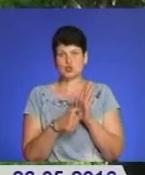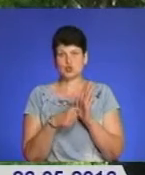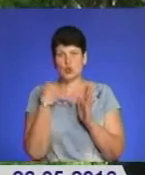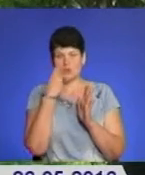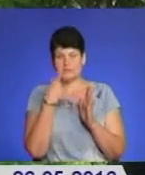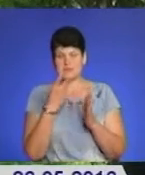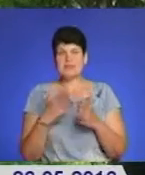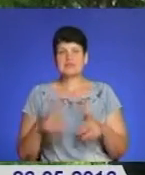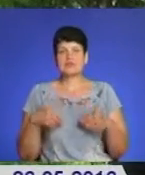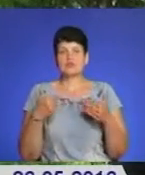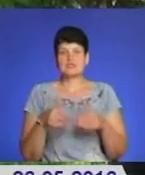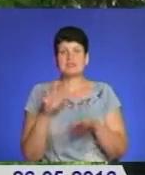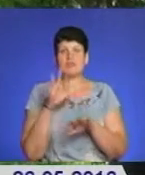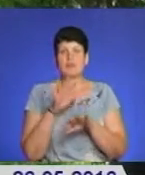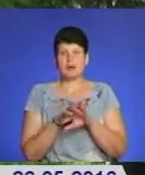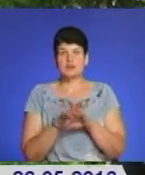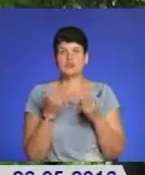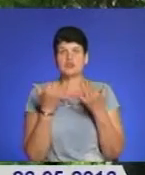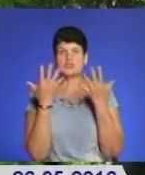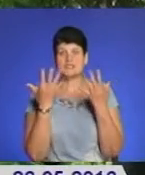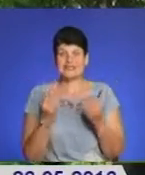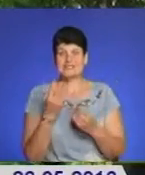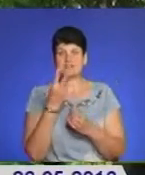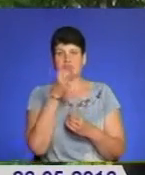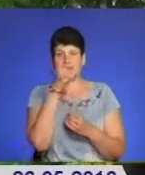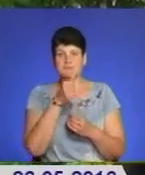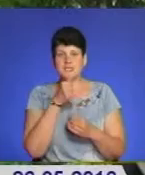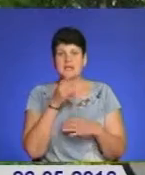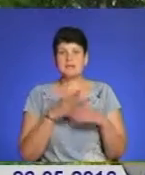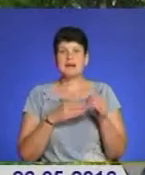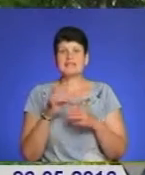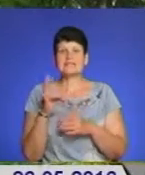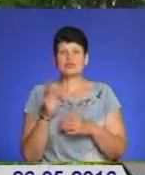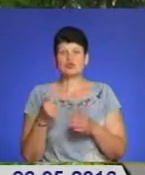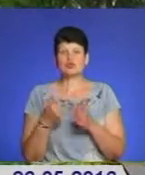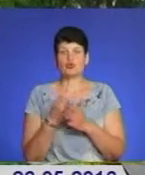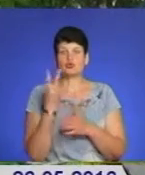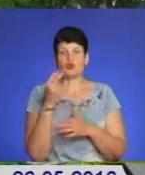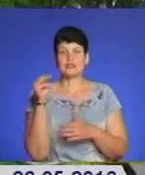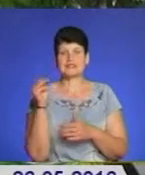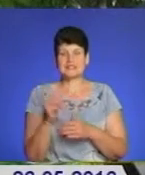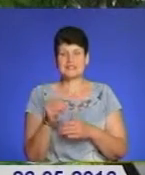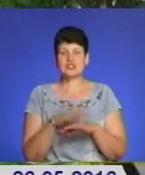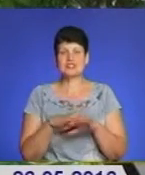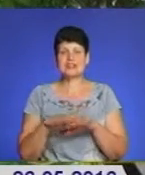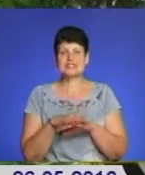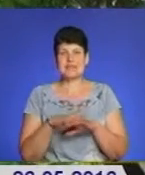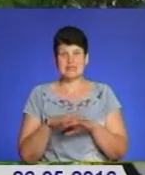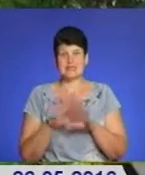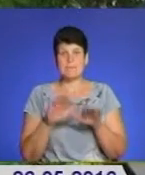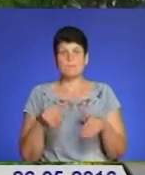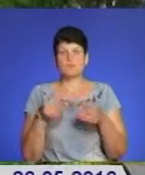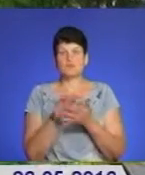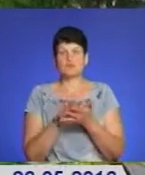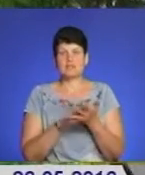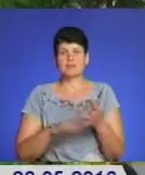осіб, які звернулися в банки, то на сьогоднішній день лише за два місяці практично до 2000 населення подало